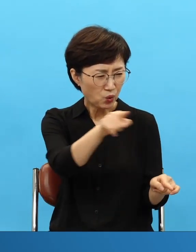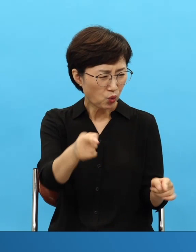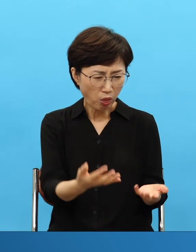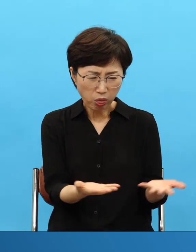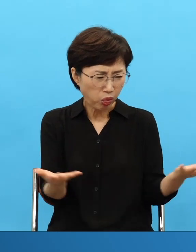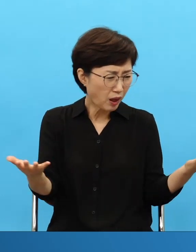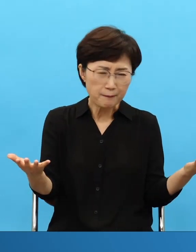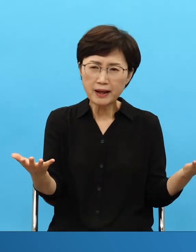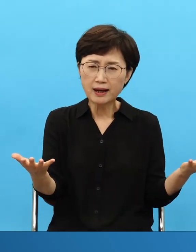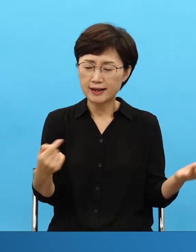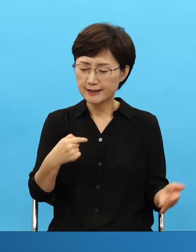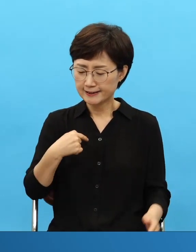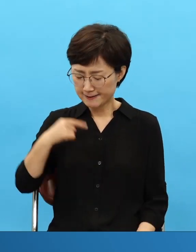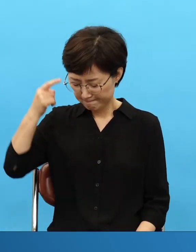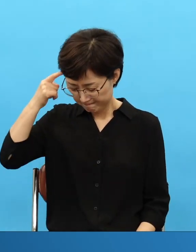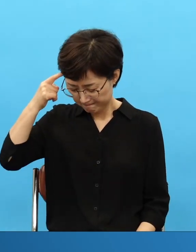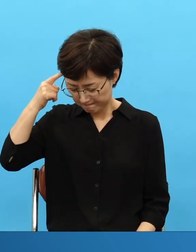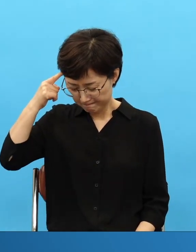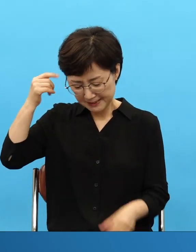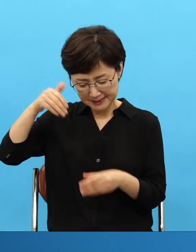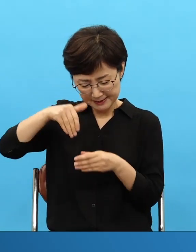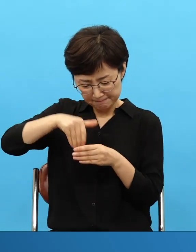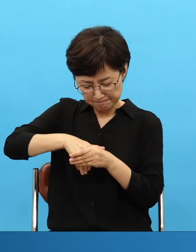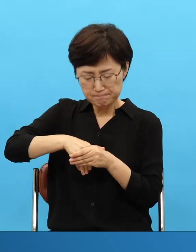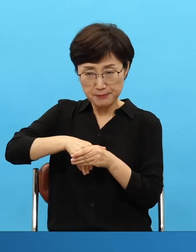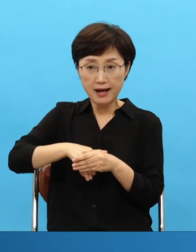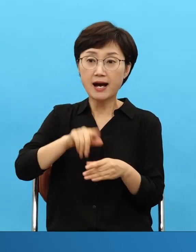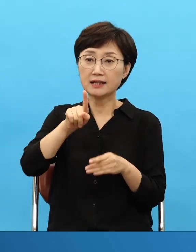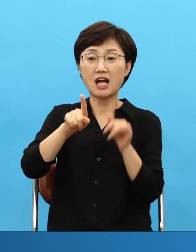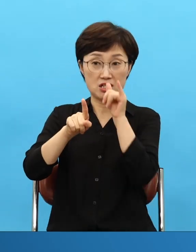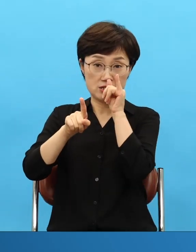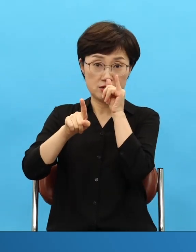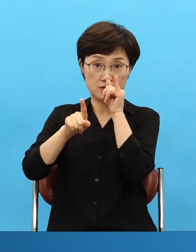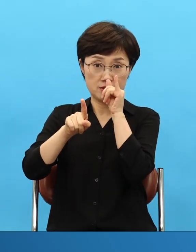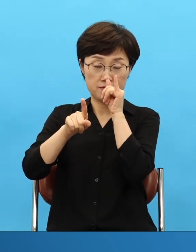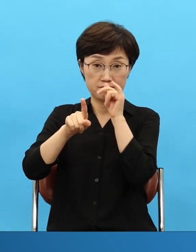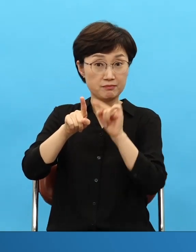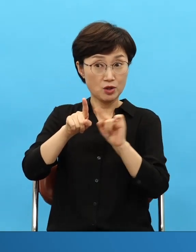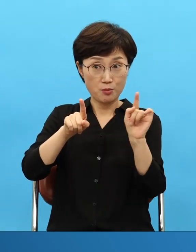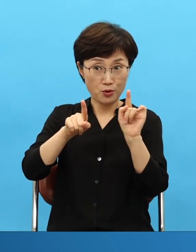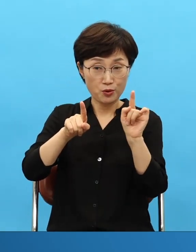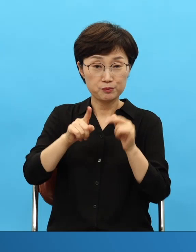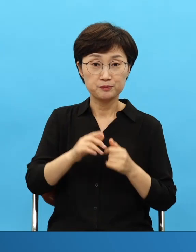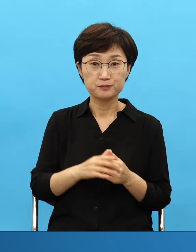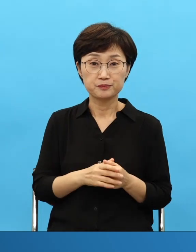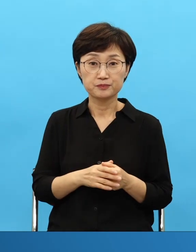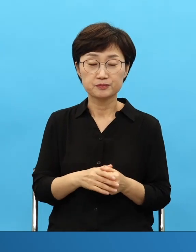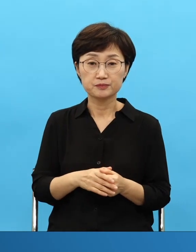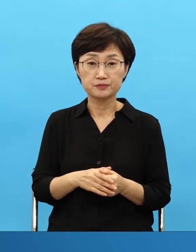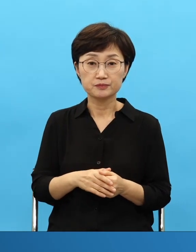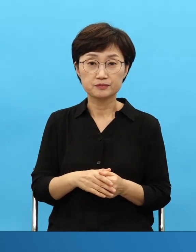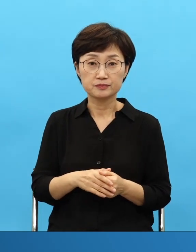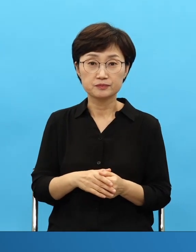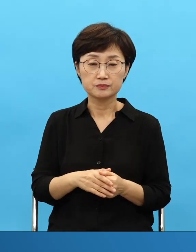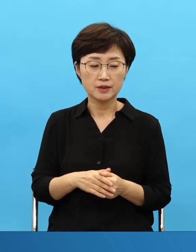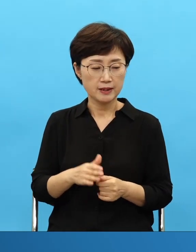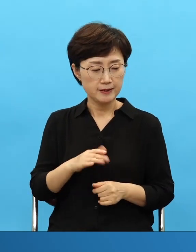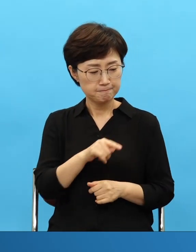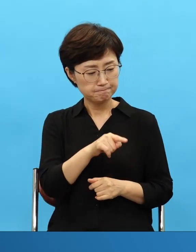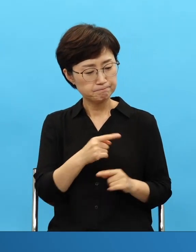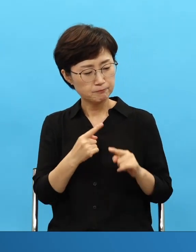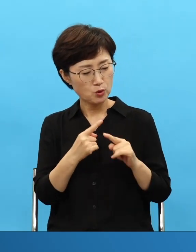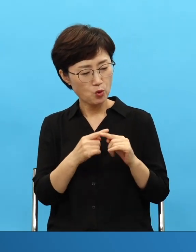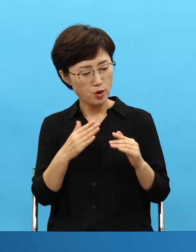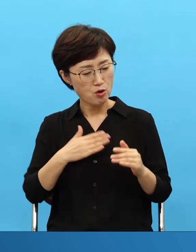When I first went to the region of Yeongdo in Busan, we didn't even have a church building, but I planted something very important at that time. 우리 교회에